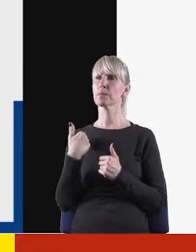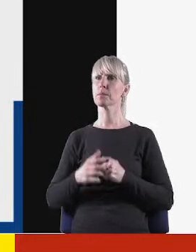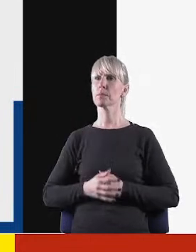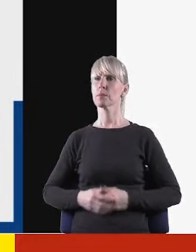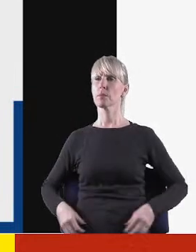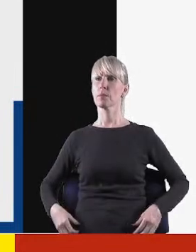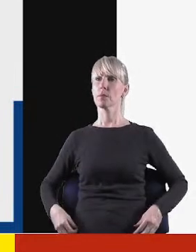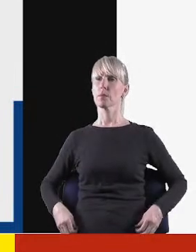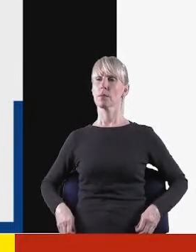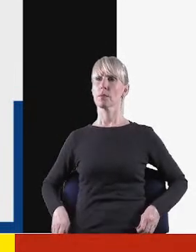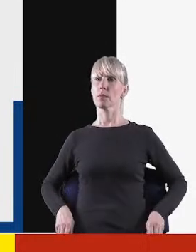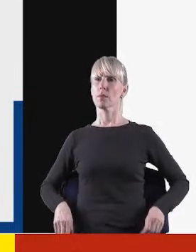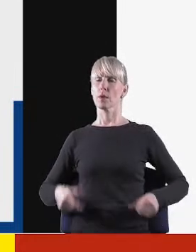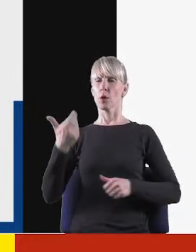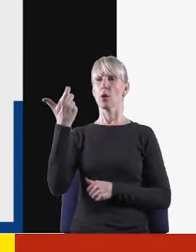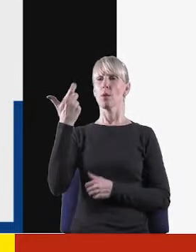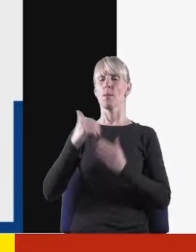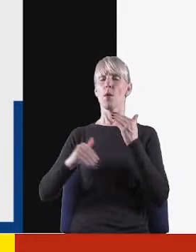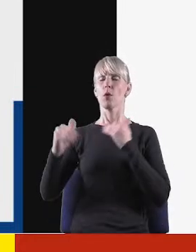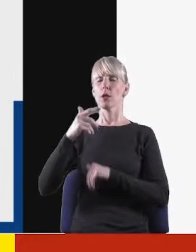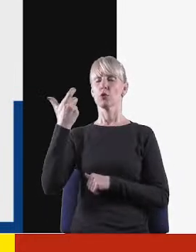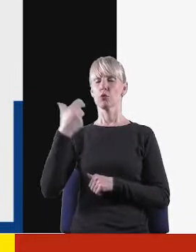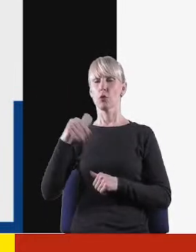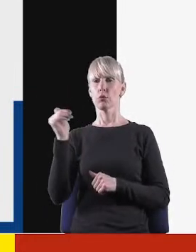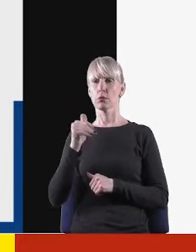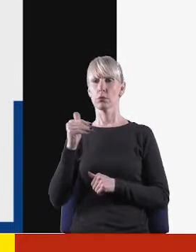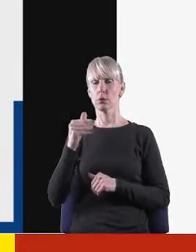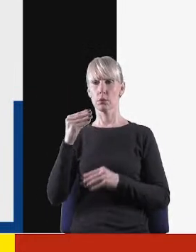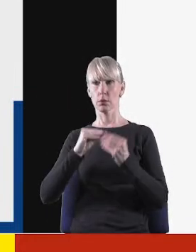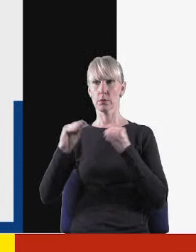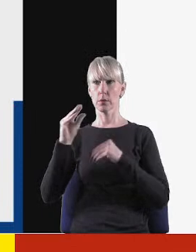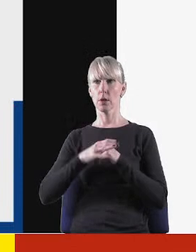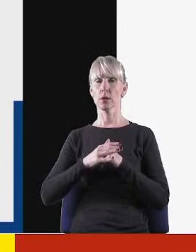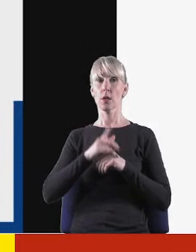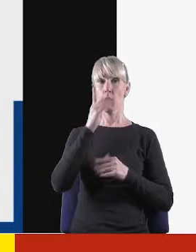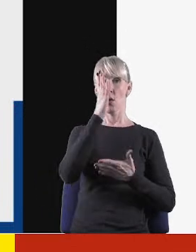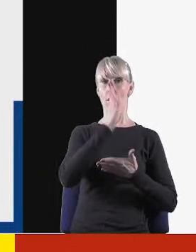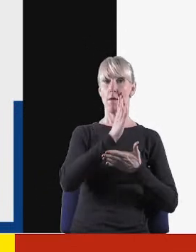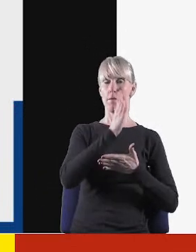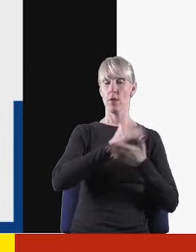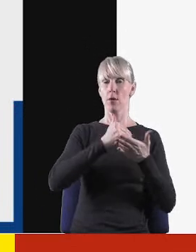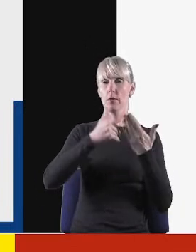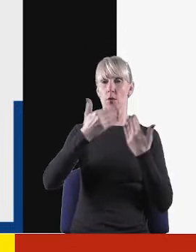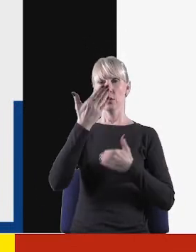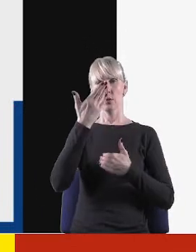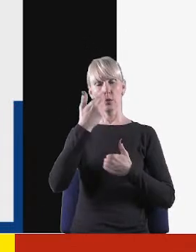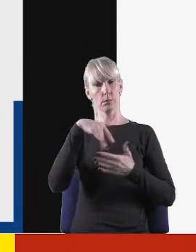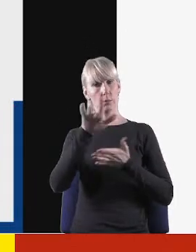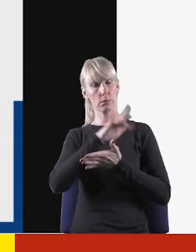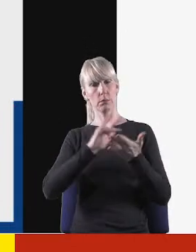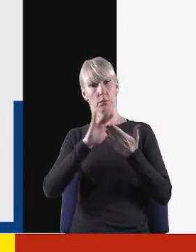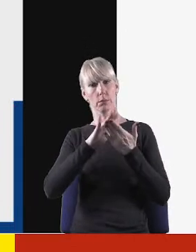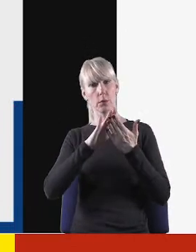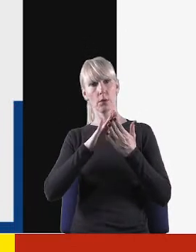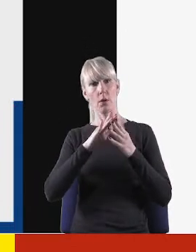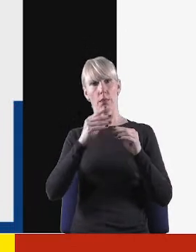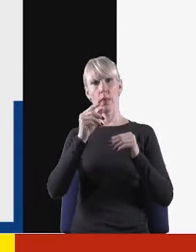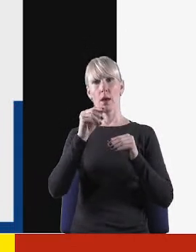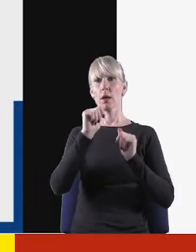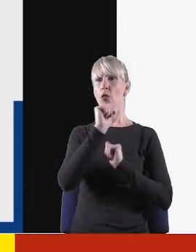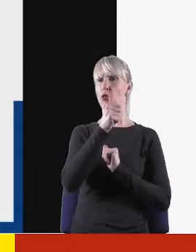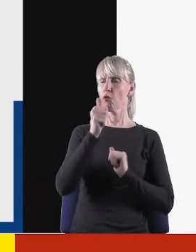ponad 100 tysięcy większe. Jeśli chodzi o Wojewódzki Ośrodek Doskonalenia Nauczycieli, to